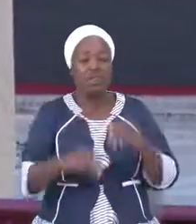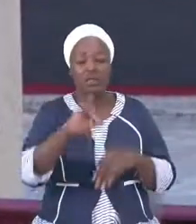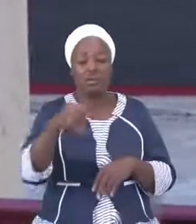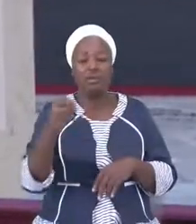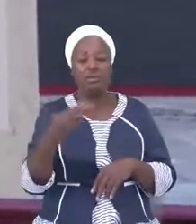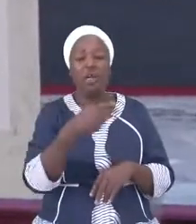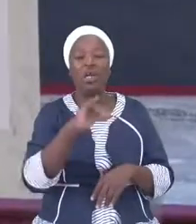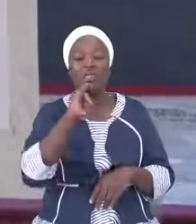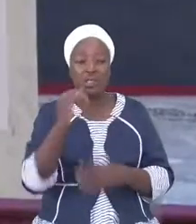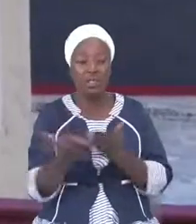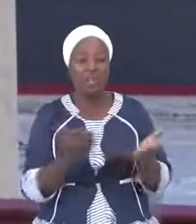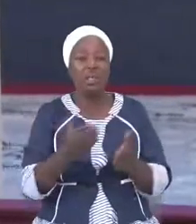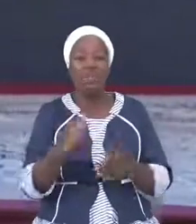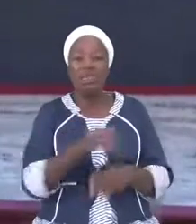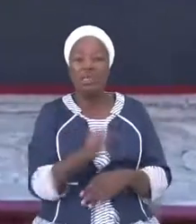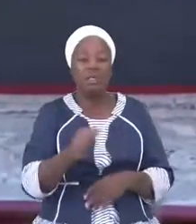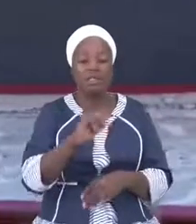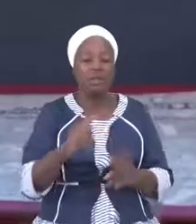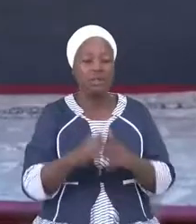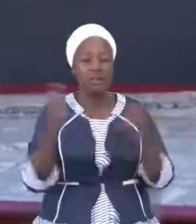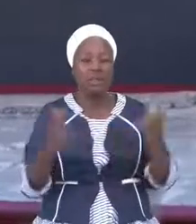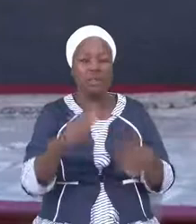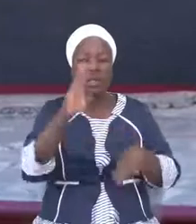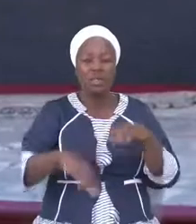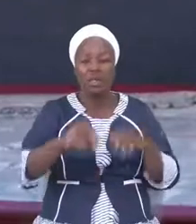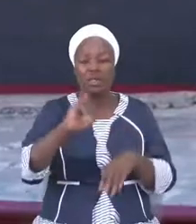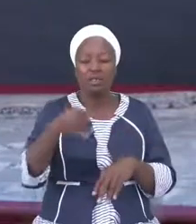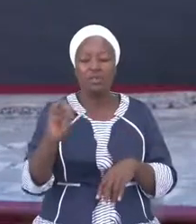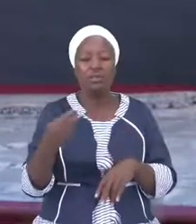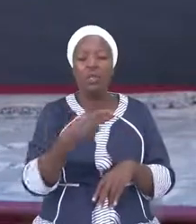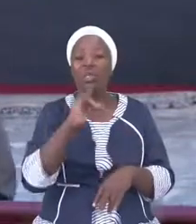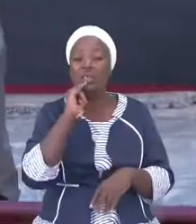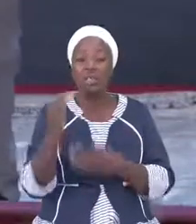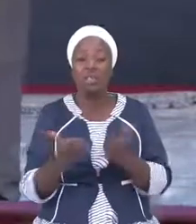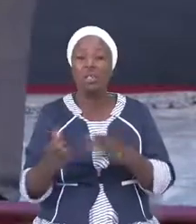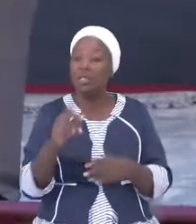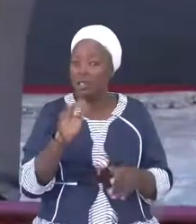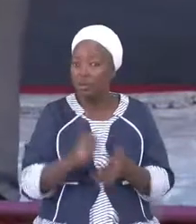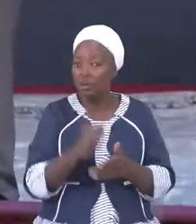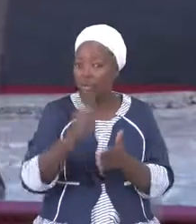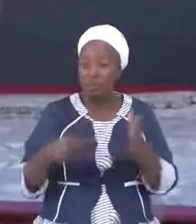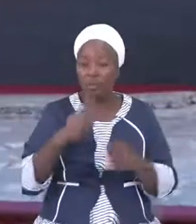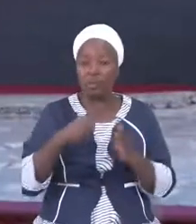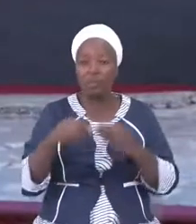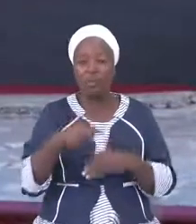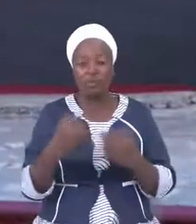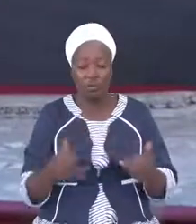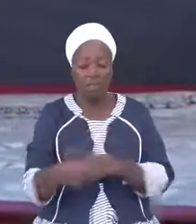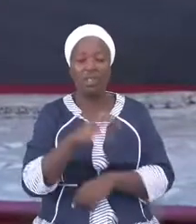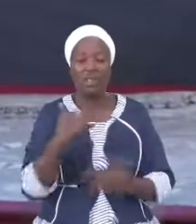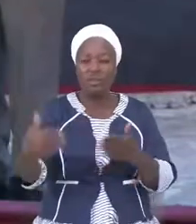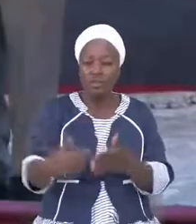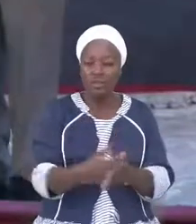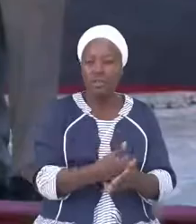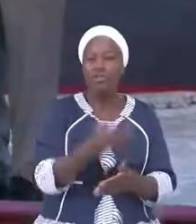il y a ici plus que Jonas. Ici, il y a ici plus que Jonas. Ici,